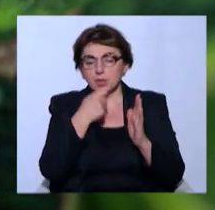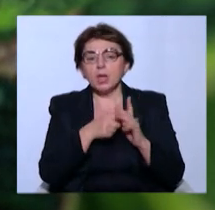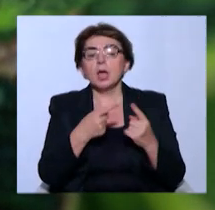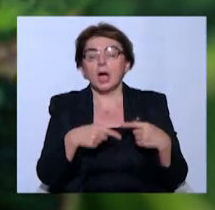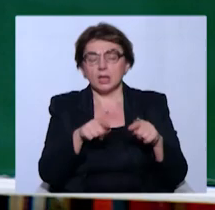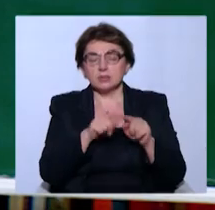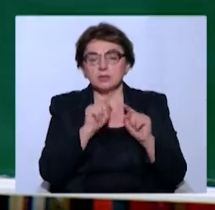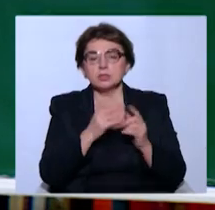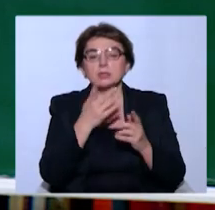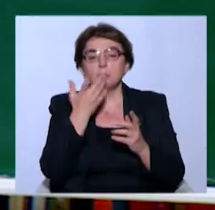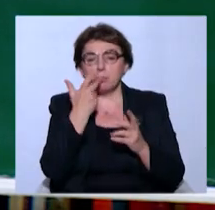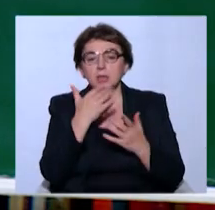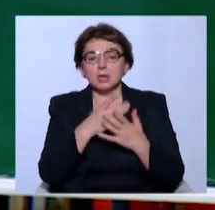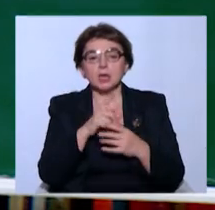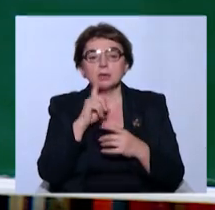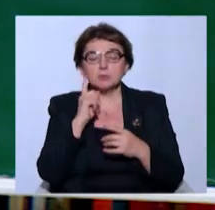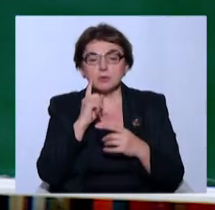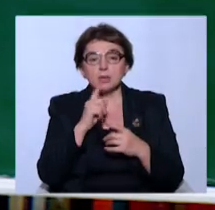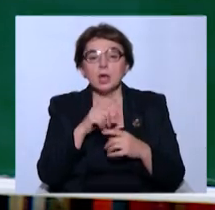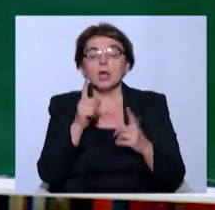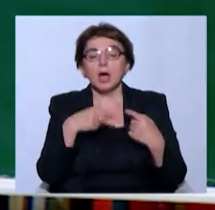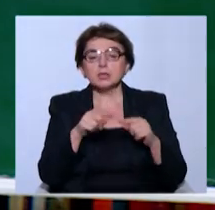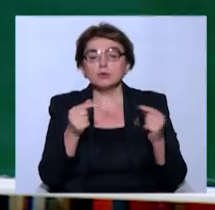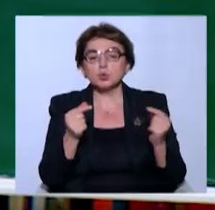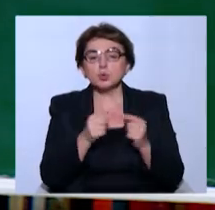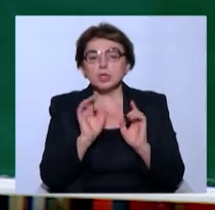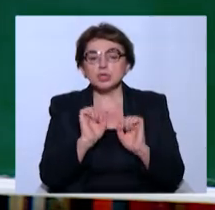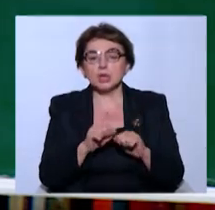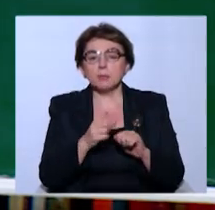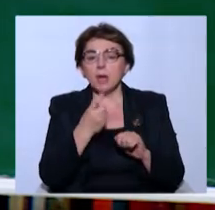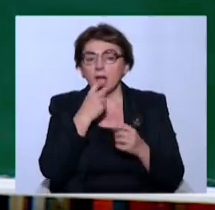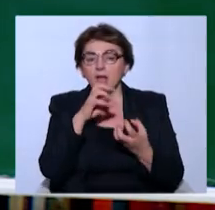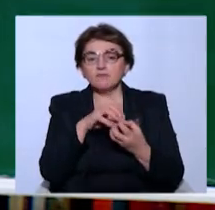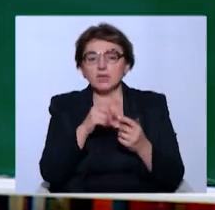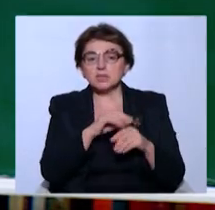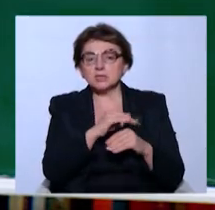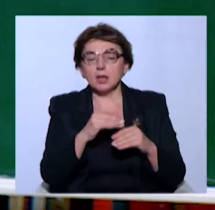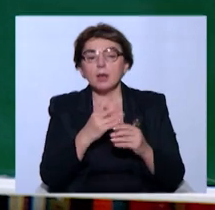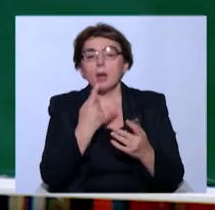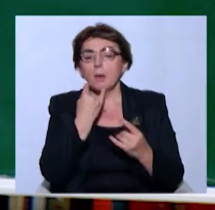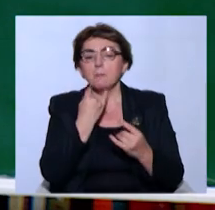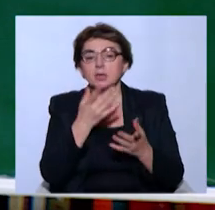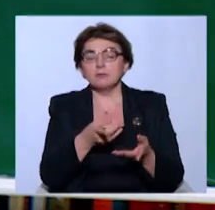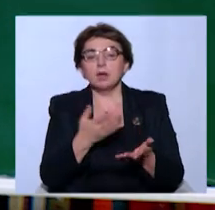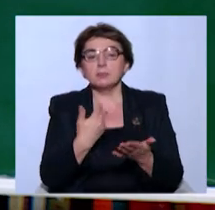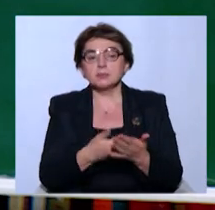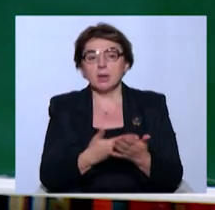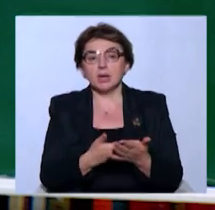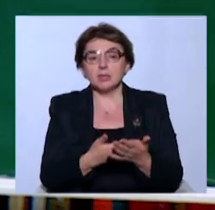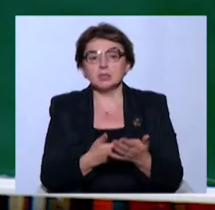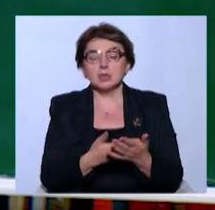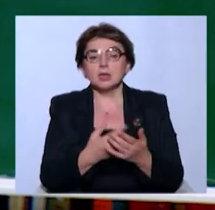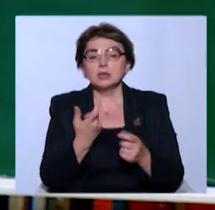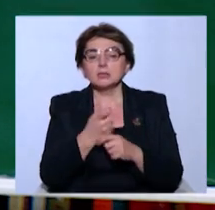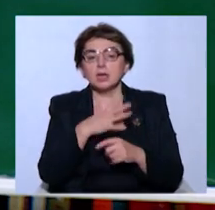მწვანეა. ასევე კვერცხის სტადიაზე შეიძლება განვიხილოთ ფარველობითი შეფერილობა ფრინველების მაგალითზეც. ძალიან